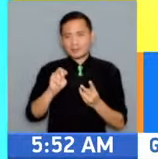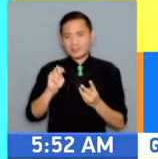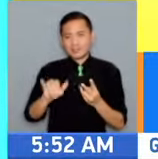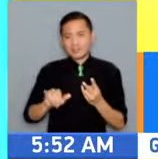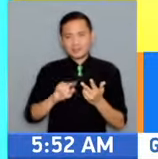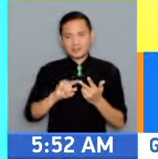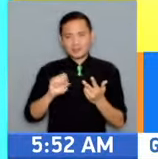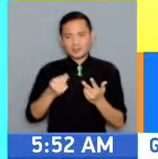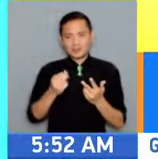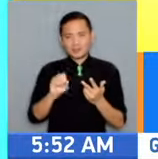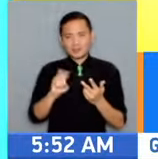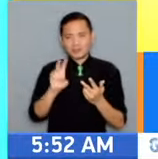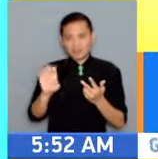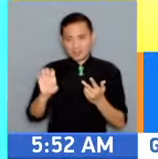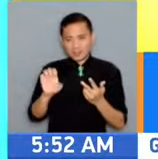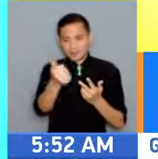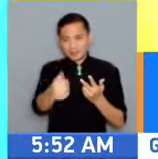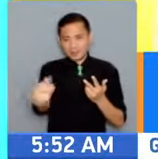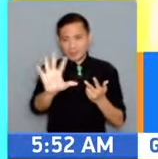morning, guys!